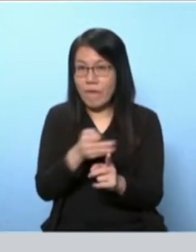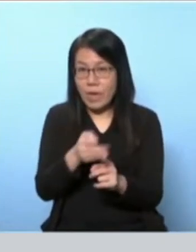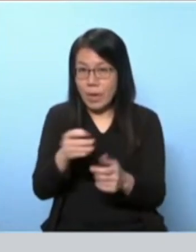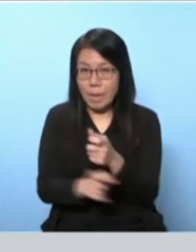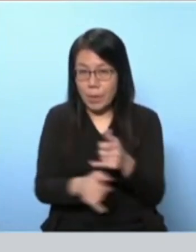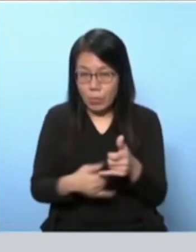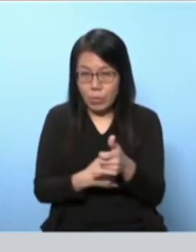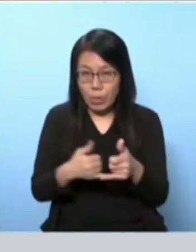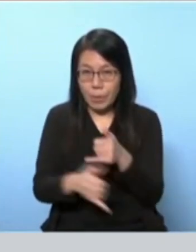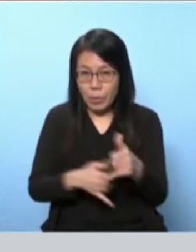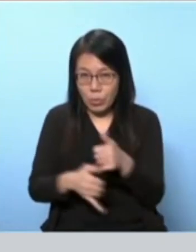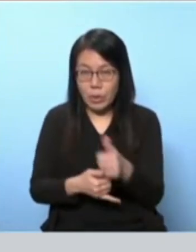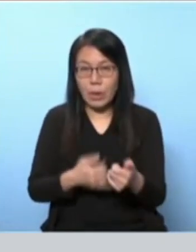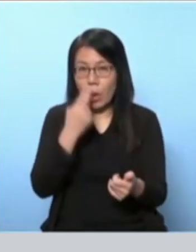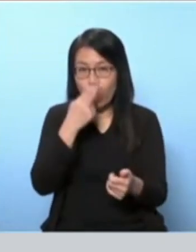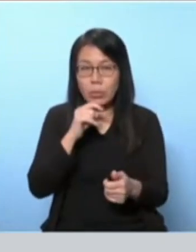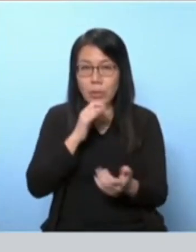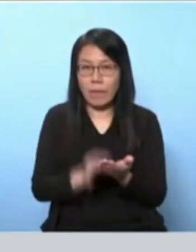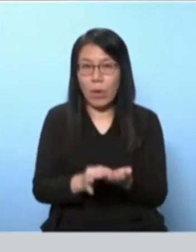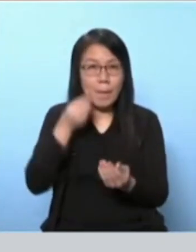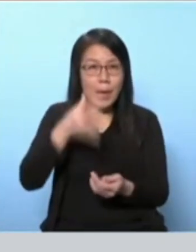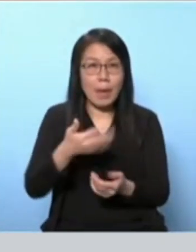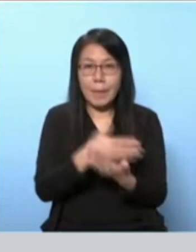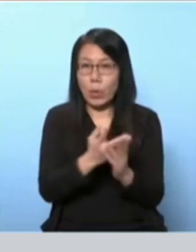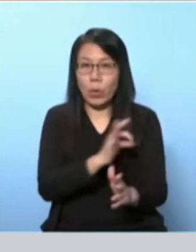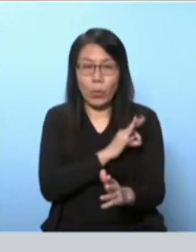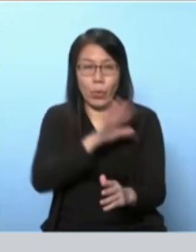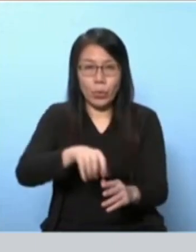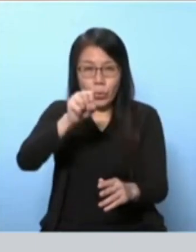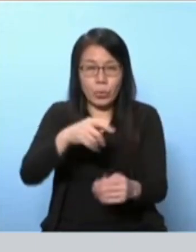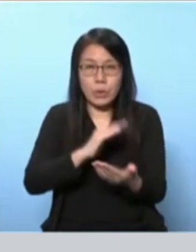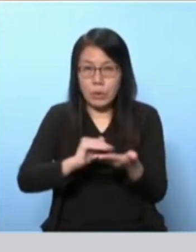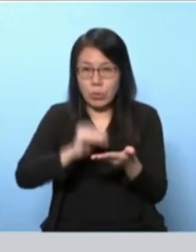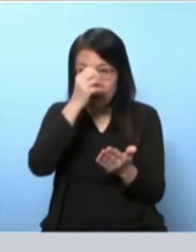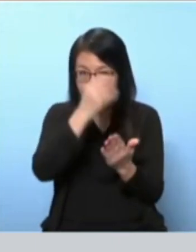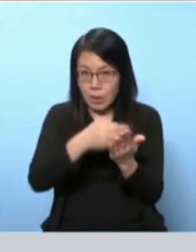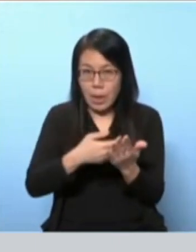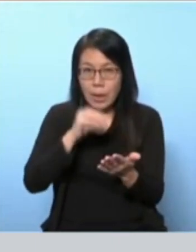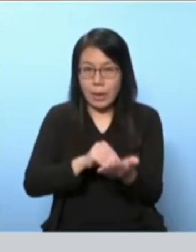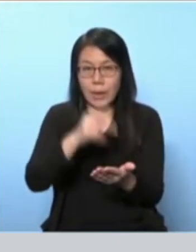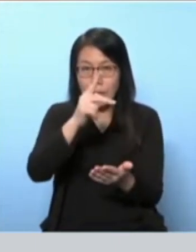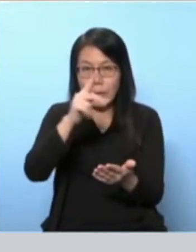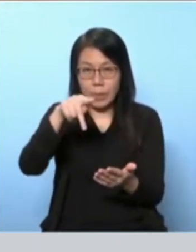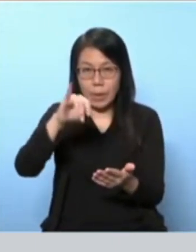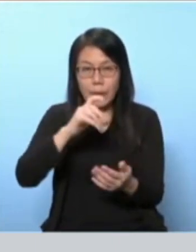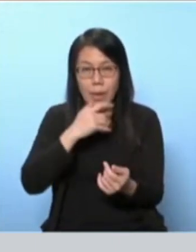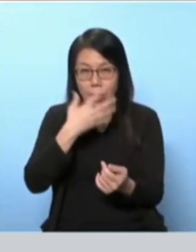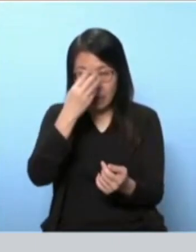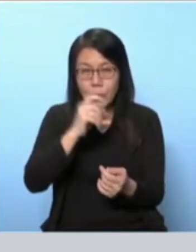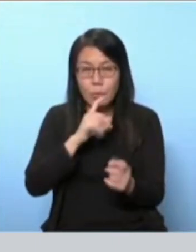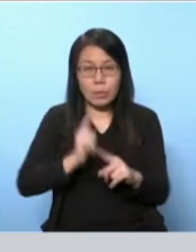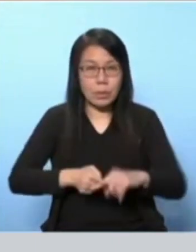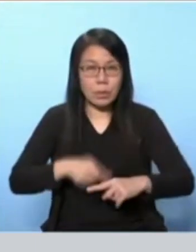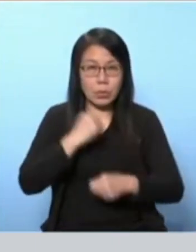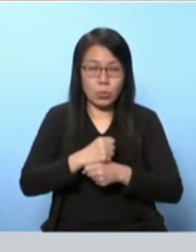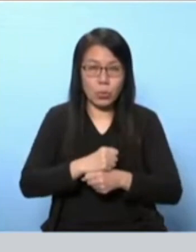演場館嘅一啲空間俾唔同團體可以使用，更加要訂立更清晰嘅 KPI， 建立一啲誘因係可以進